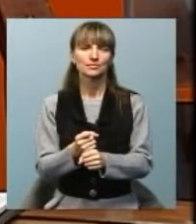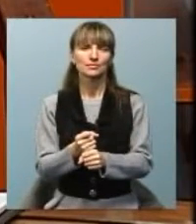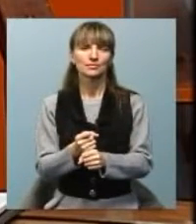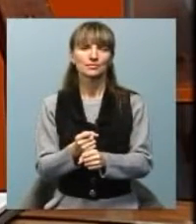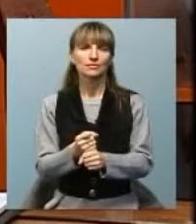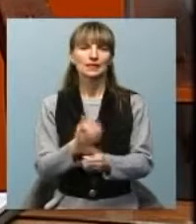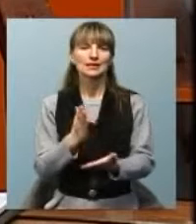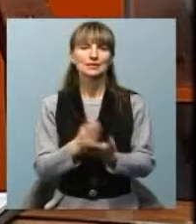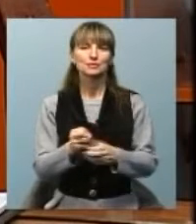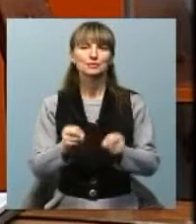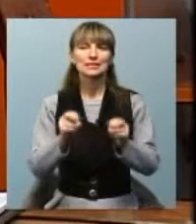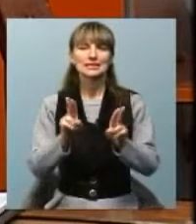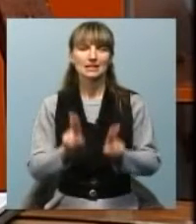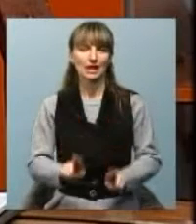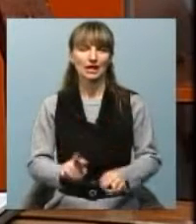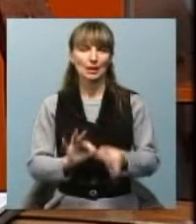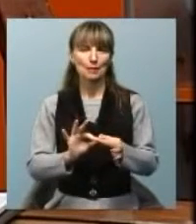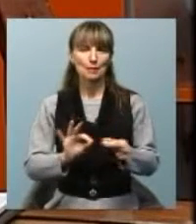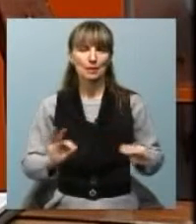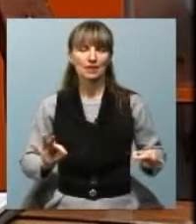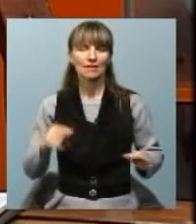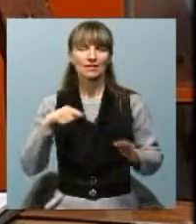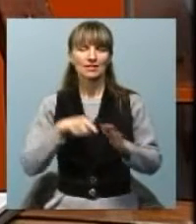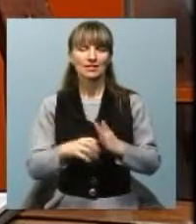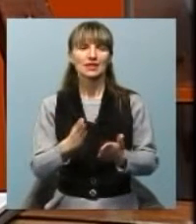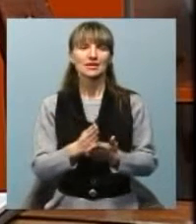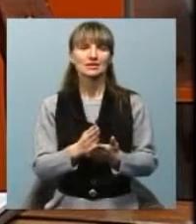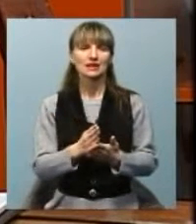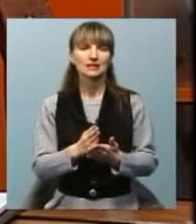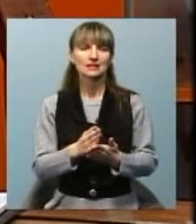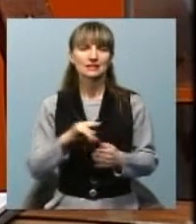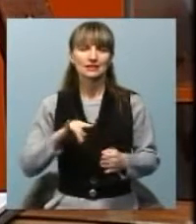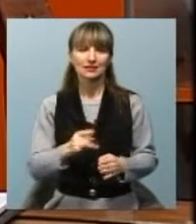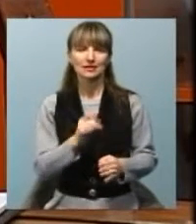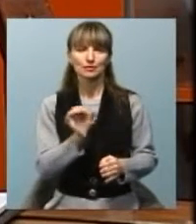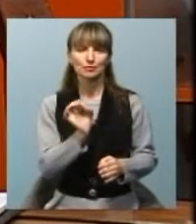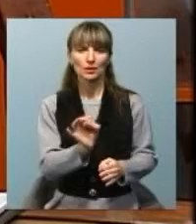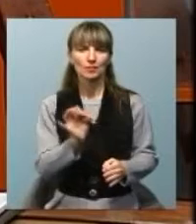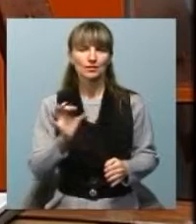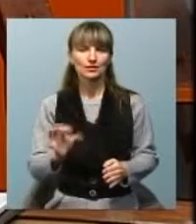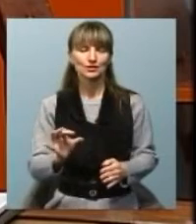Там є така паличка, і там в ній дві дірочки. Одна маленька, а друга велика.